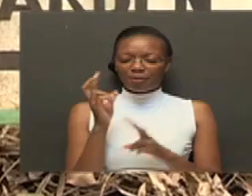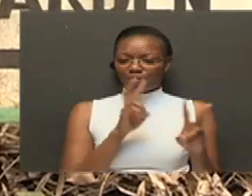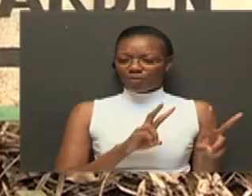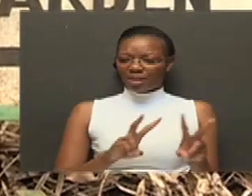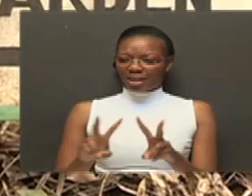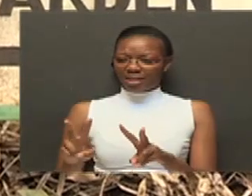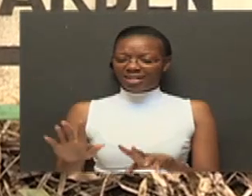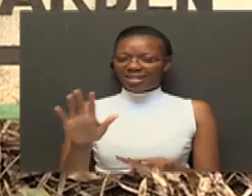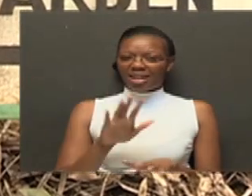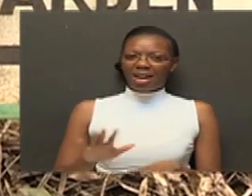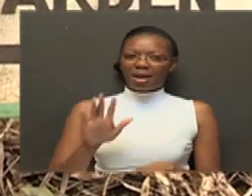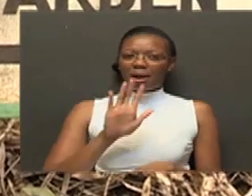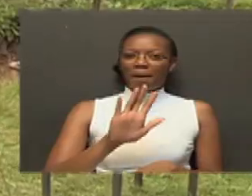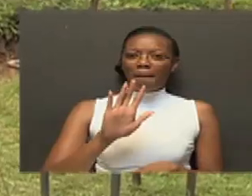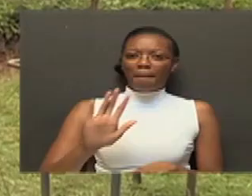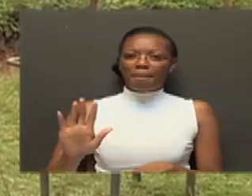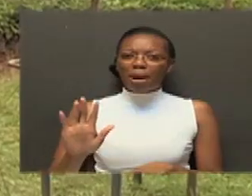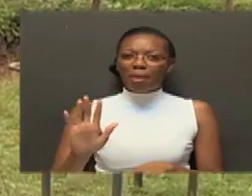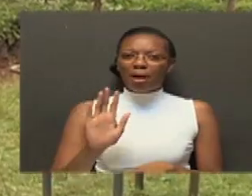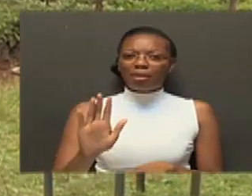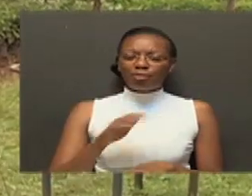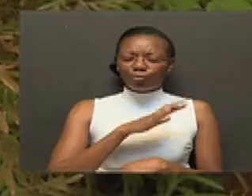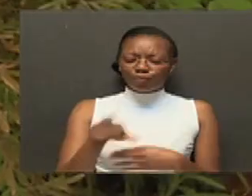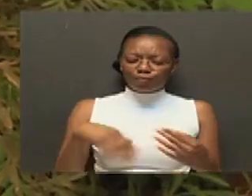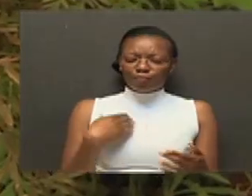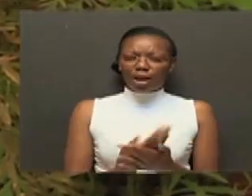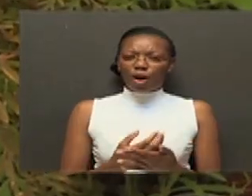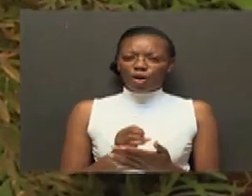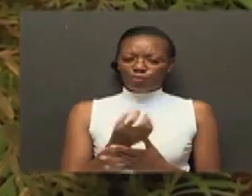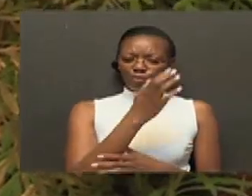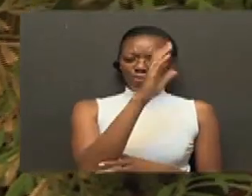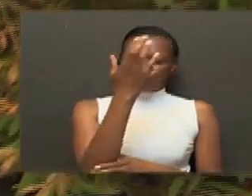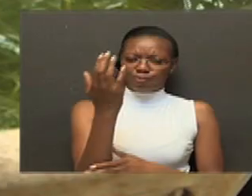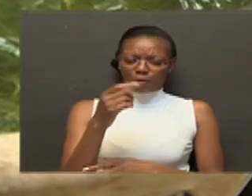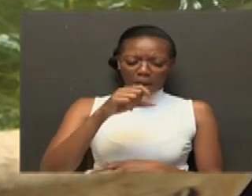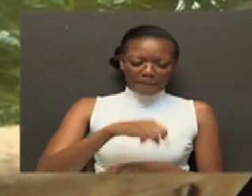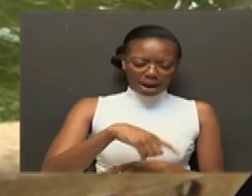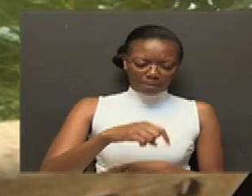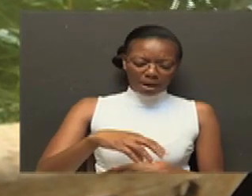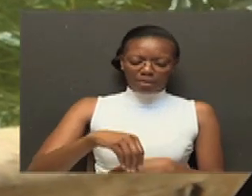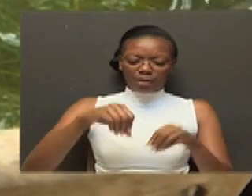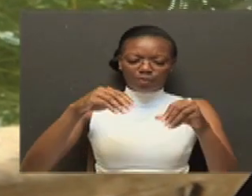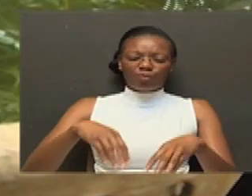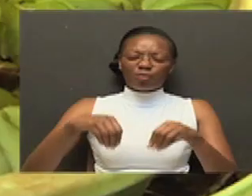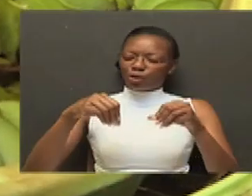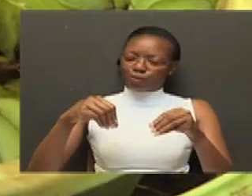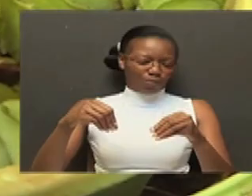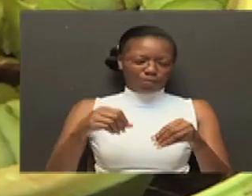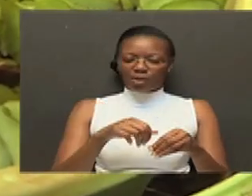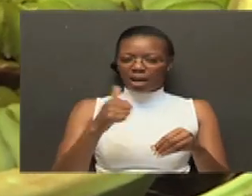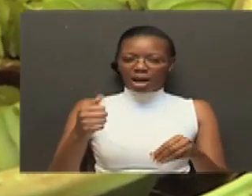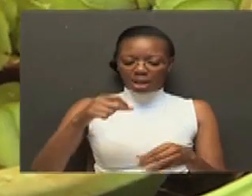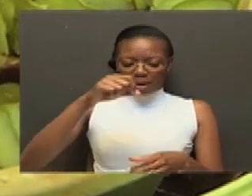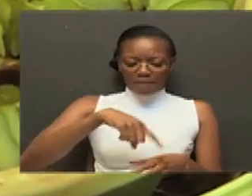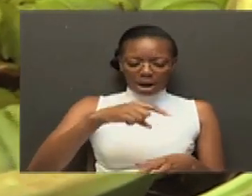unavyoona kitengo hiki cha botani hapa, si miti ama mimea yote inayokuzwa kwenye ardhi. Kuna ile inakuzwa